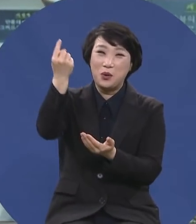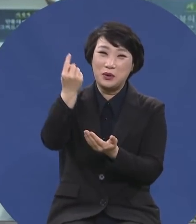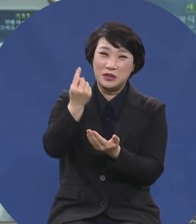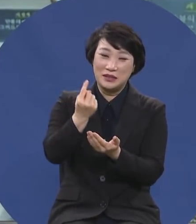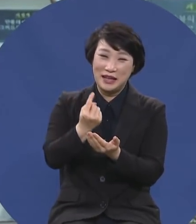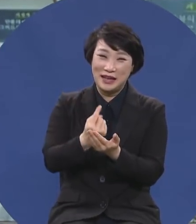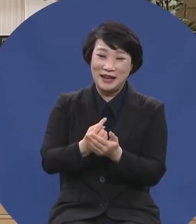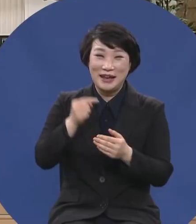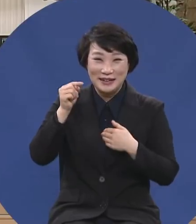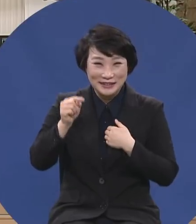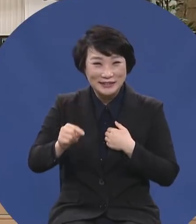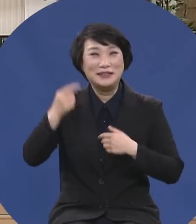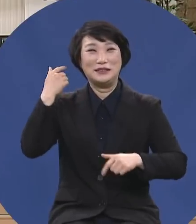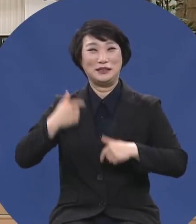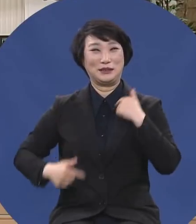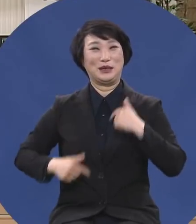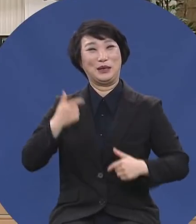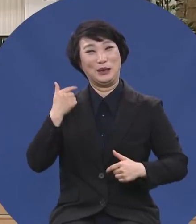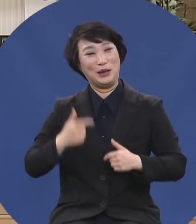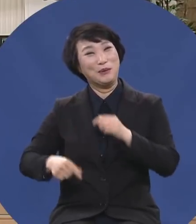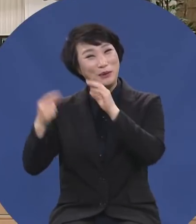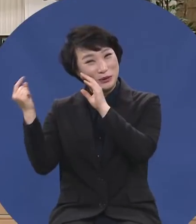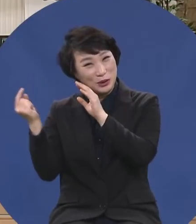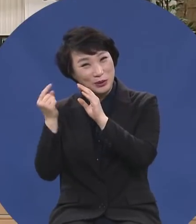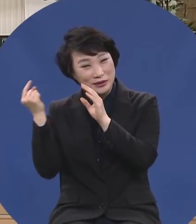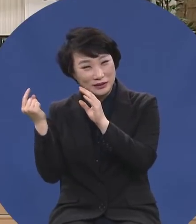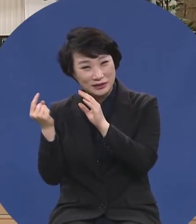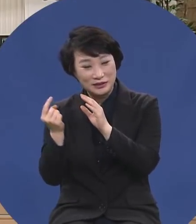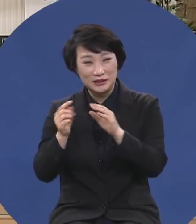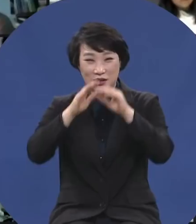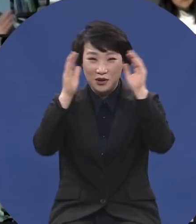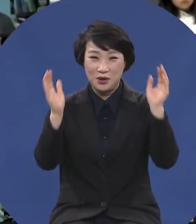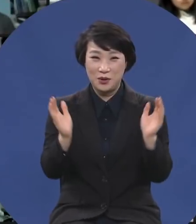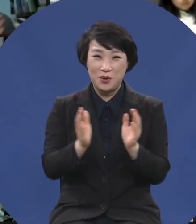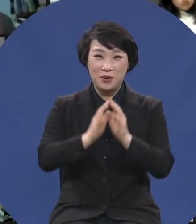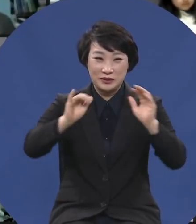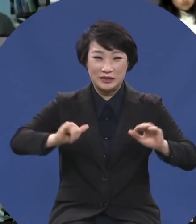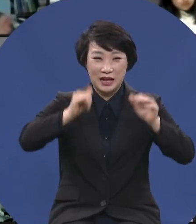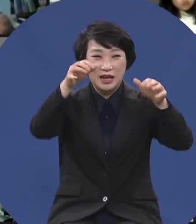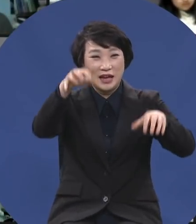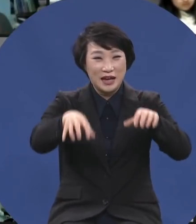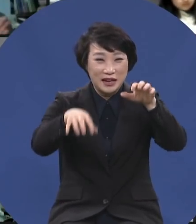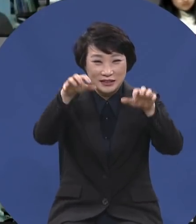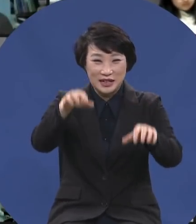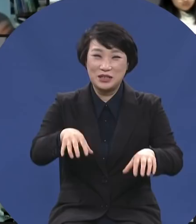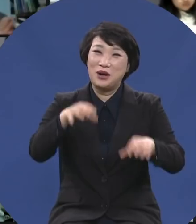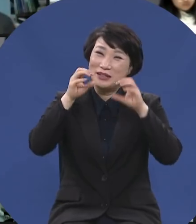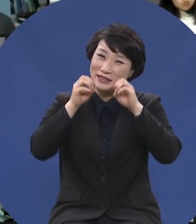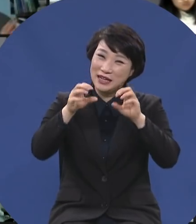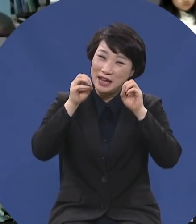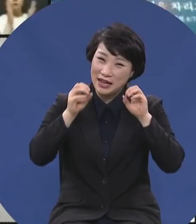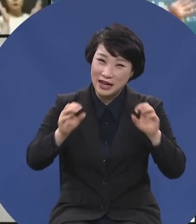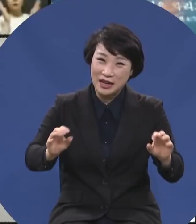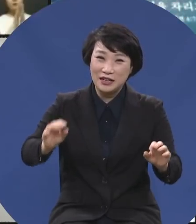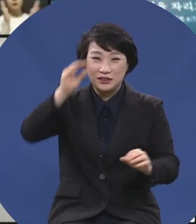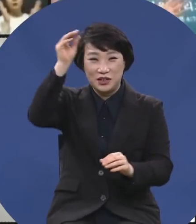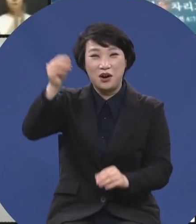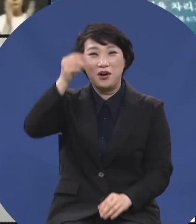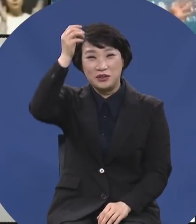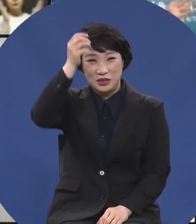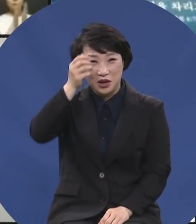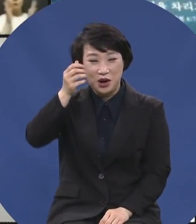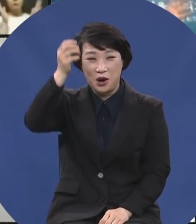성령이 오셨네. 이 기쁜 소식을 온 세상